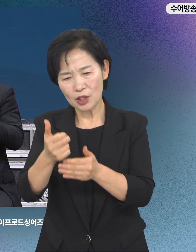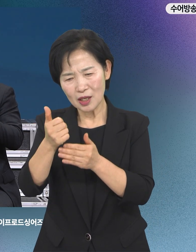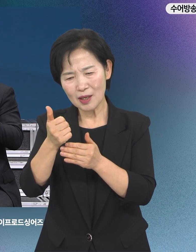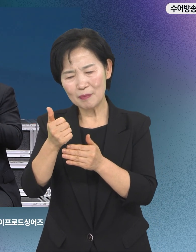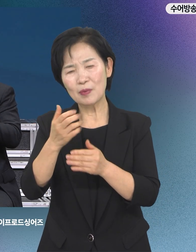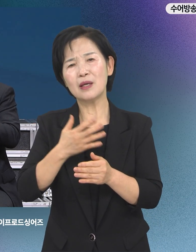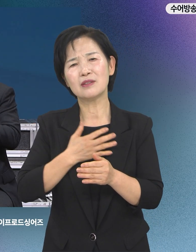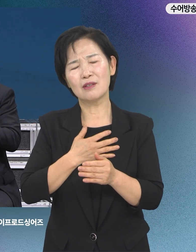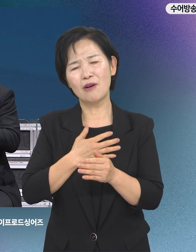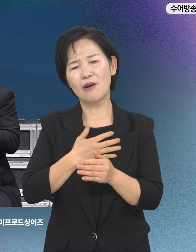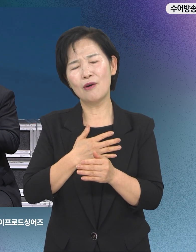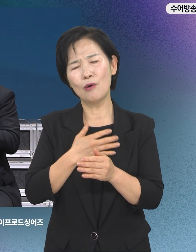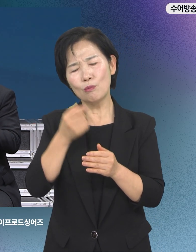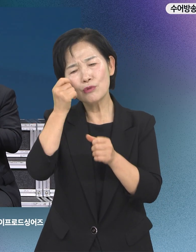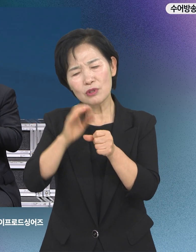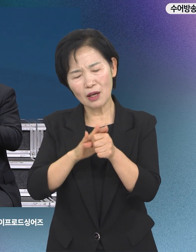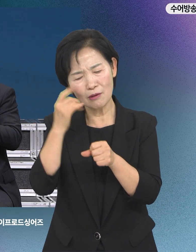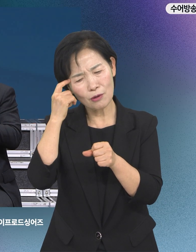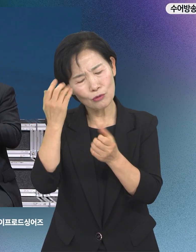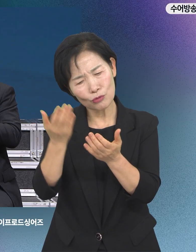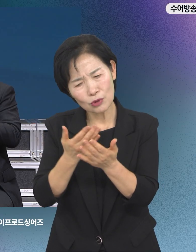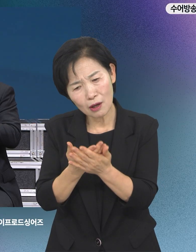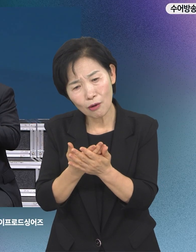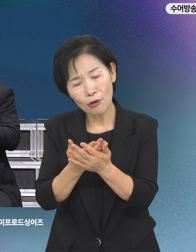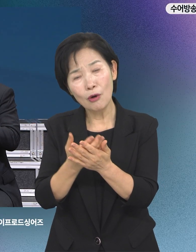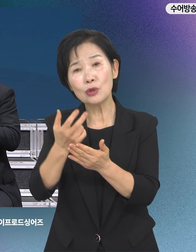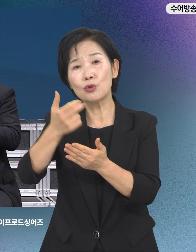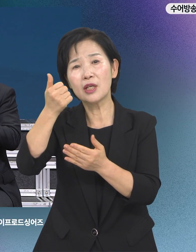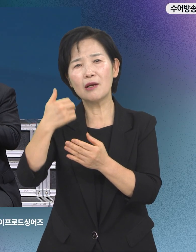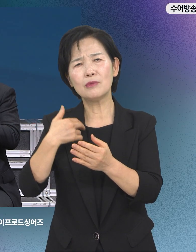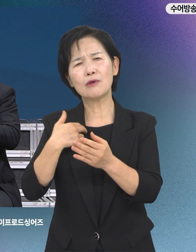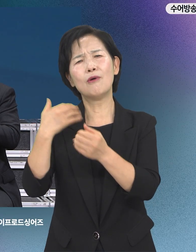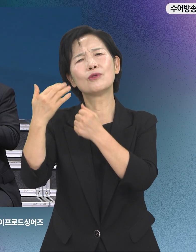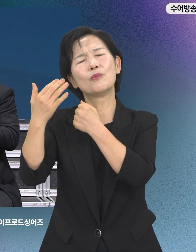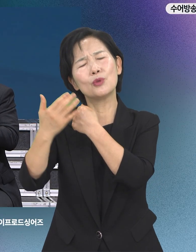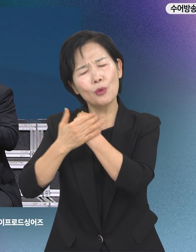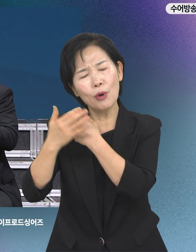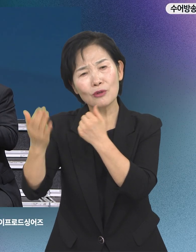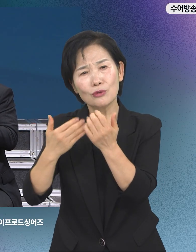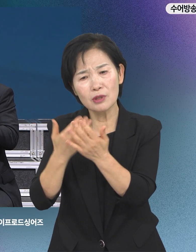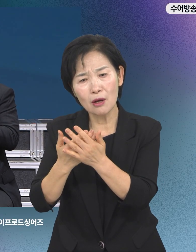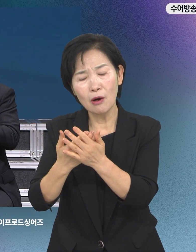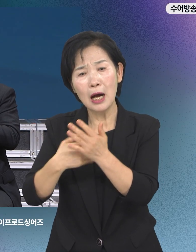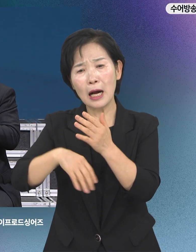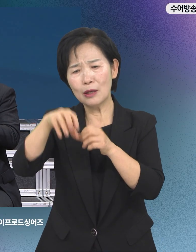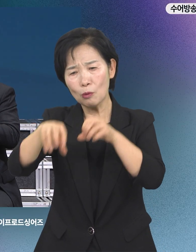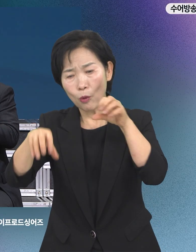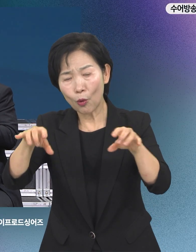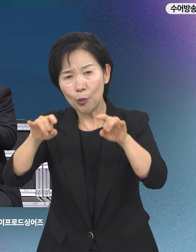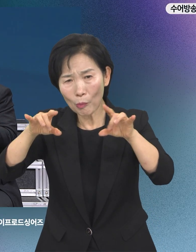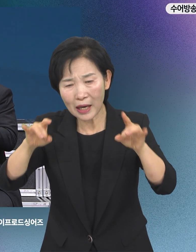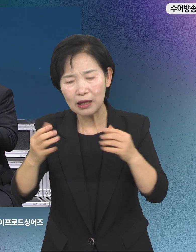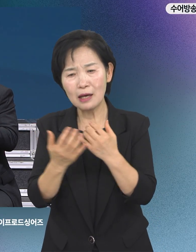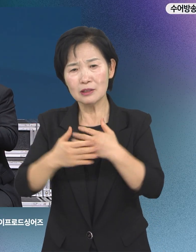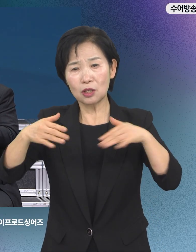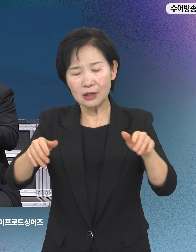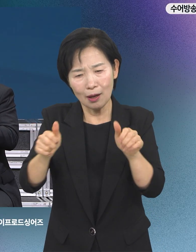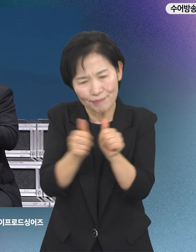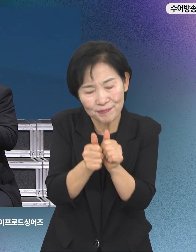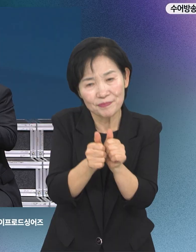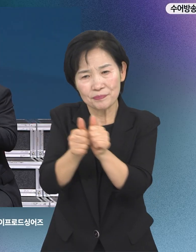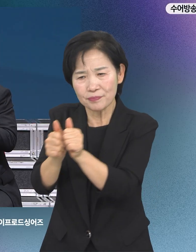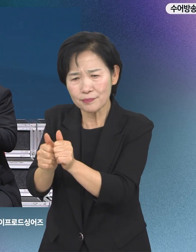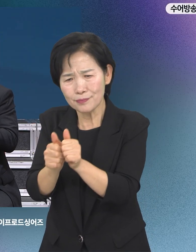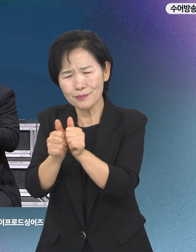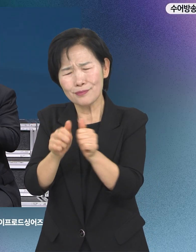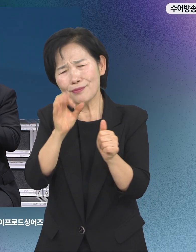여겨주세요. 도와주세요. 주님, 가는 곳마다 천사를 붙여주셔서 불가능한 것까지도